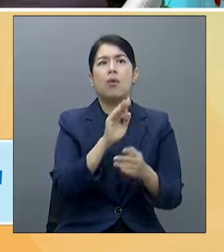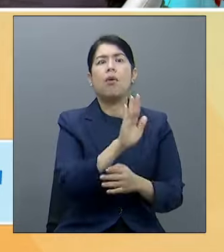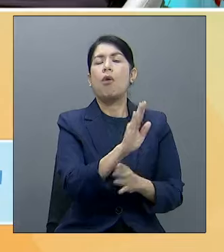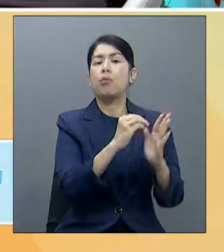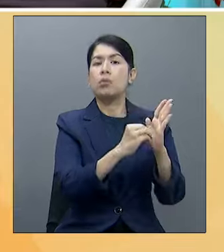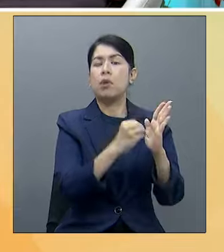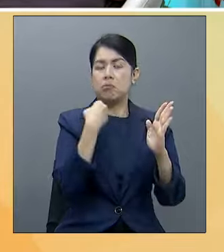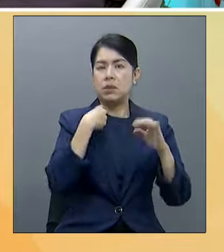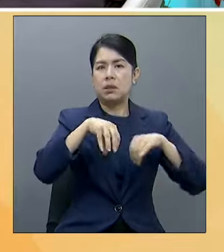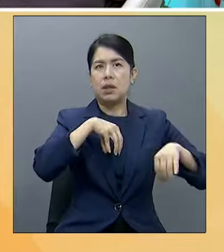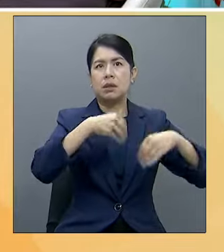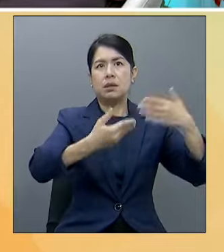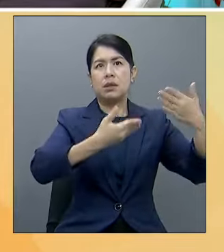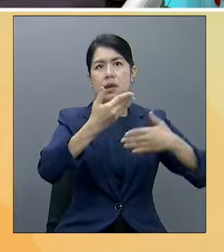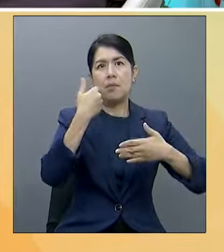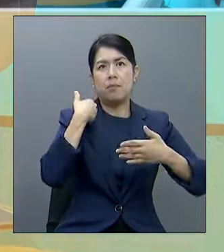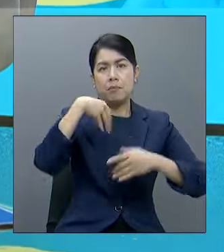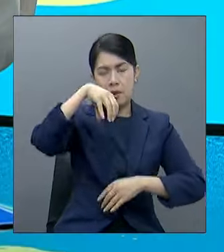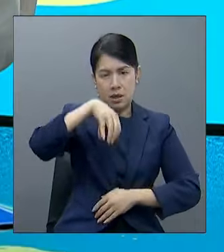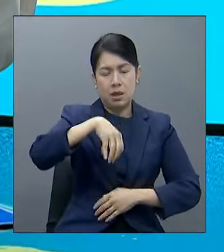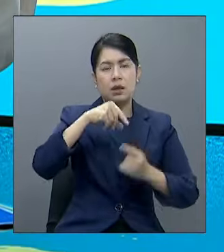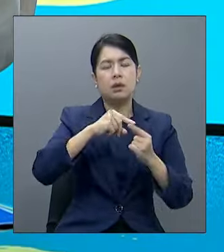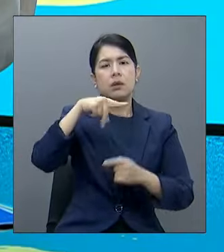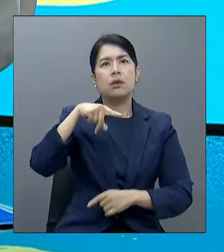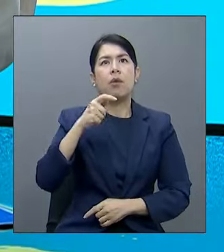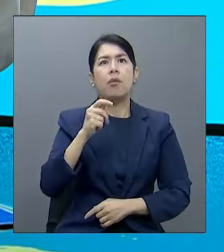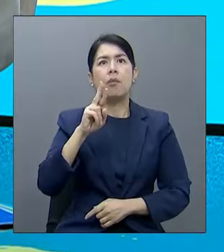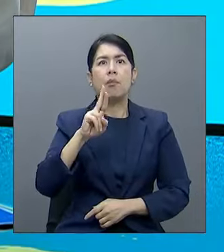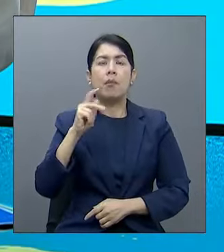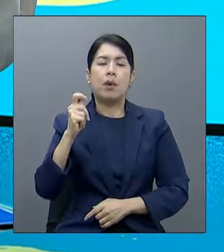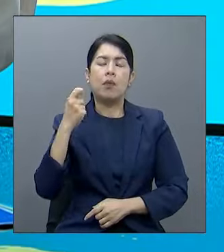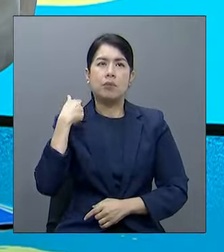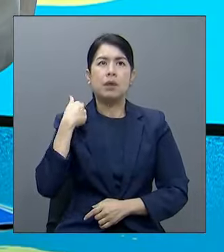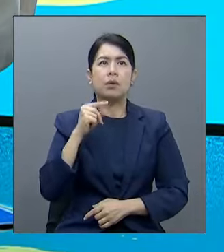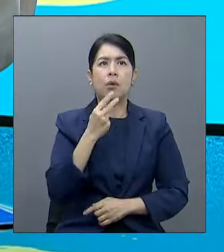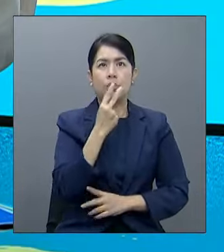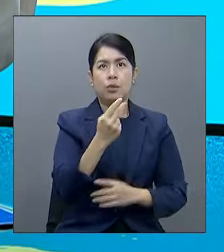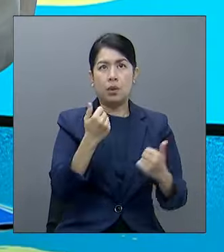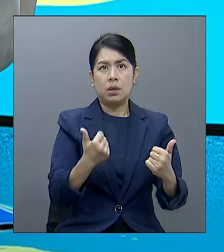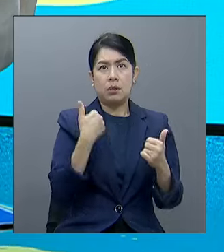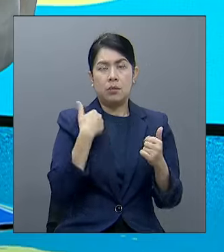างยิ่งใหญ่ที่ตัวปาร์คพารากอนจะเห็นปรากฏการณ์ดรากที่เกิดขึ้นตอนนี้มีอยู่ประมาณ